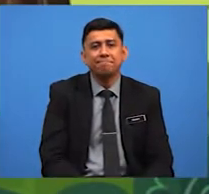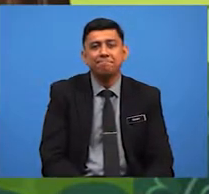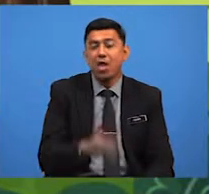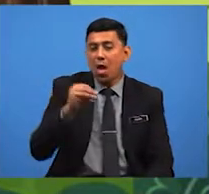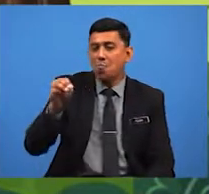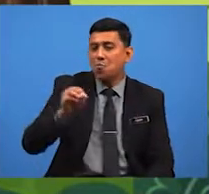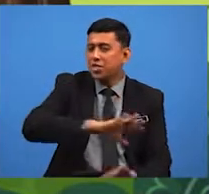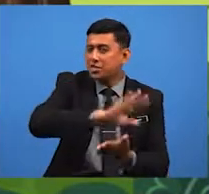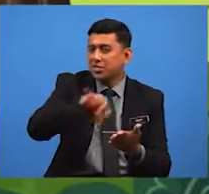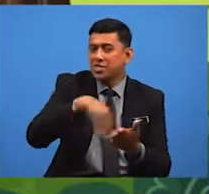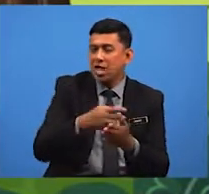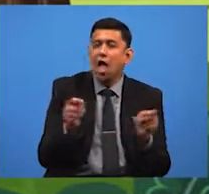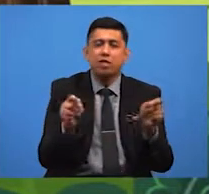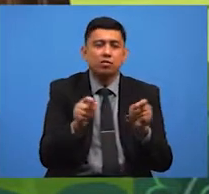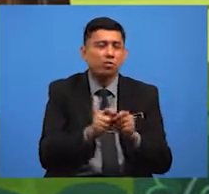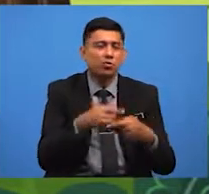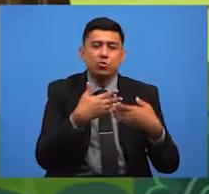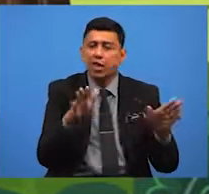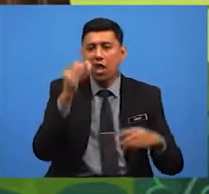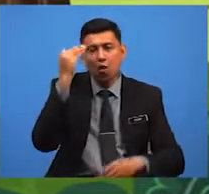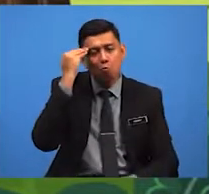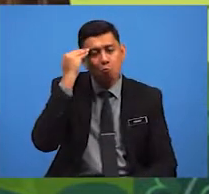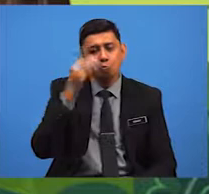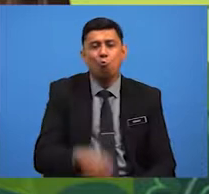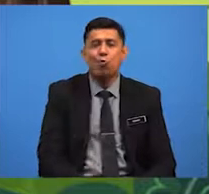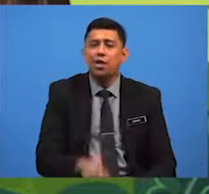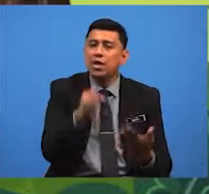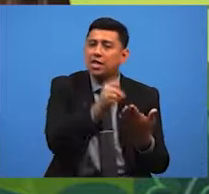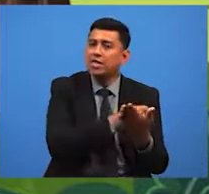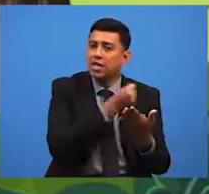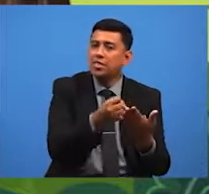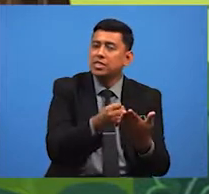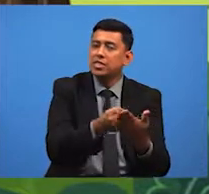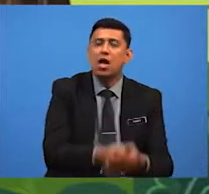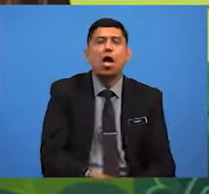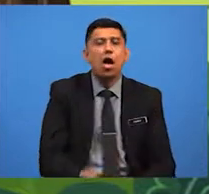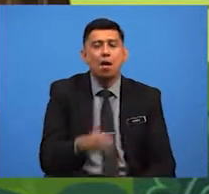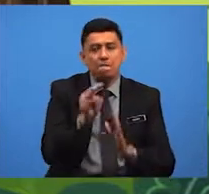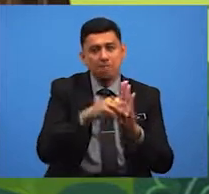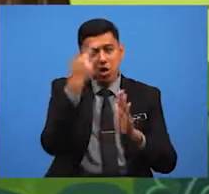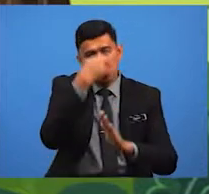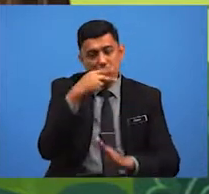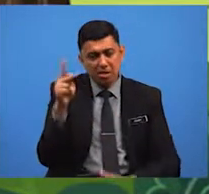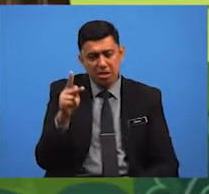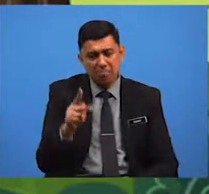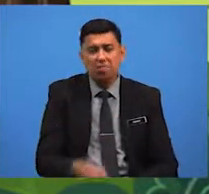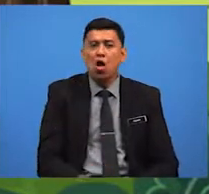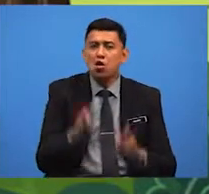Murid sekalian, seperti yang kita semua ketahui, sajak merupakan susunan bahasa yang